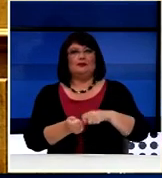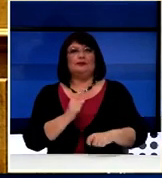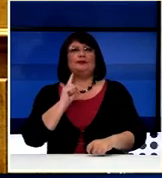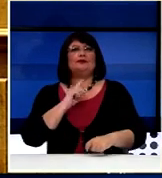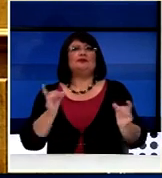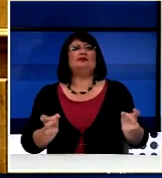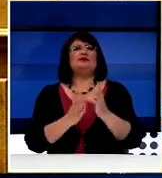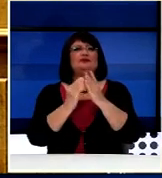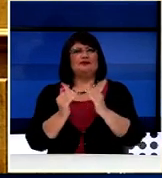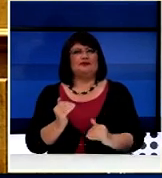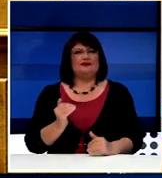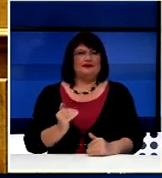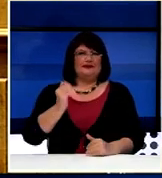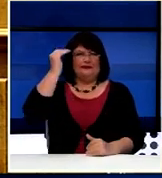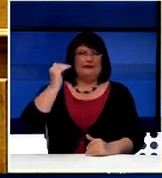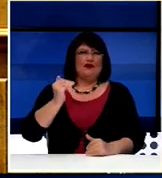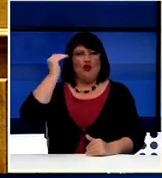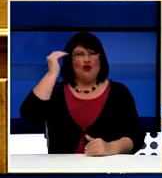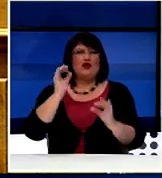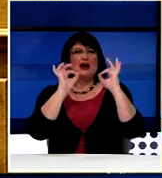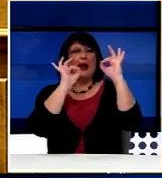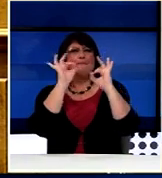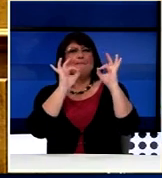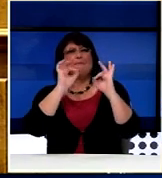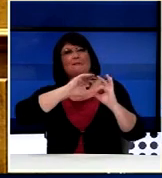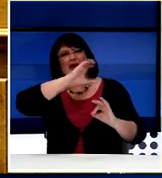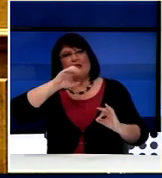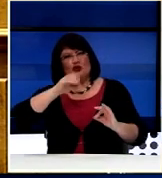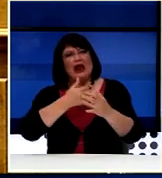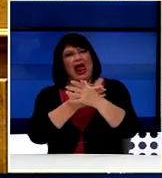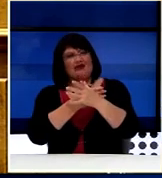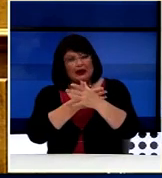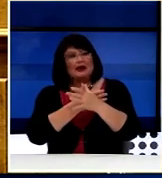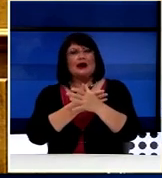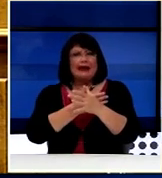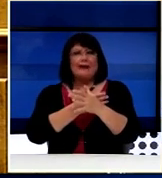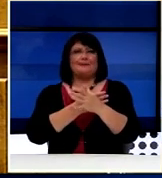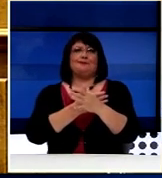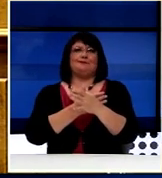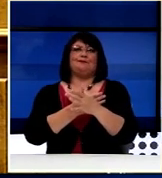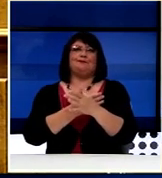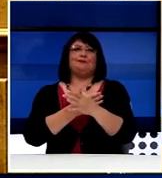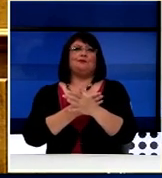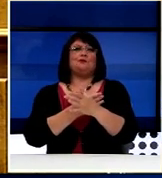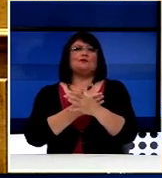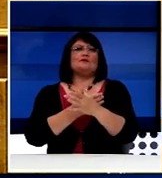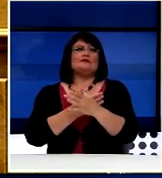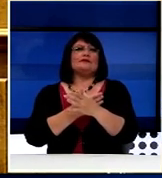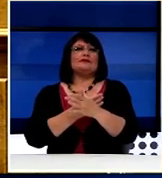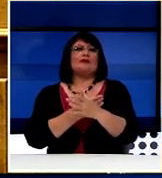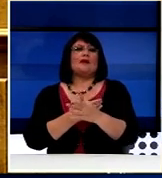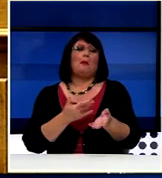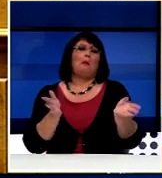της Βόρειας Μακεδονίας, αλλά δύο χωρών στα βόρεια σύνορά μας και της Αλβανίας, ώστε αντί να καταρρεύσουν πλήρως